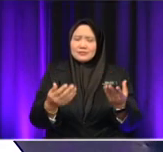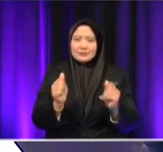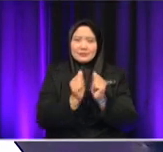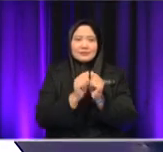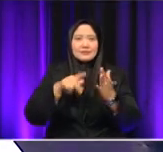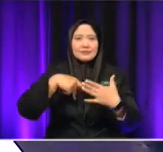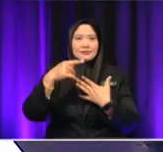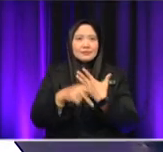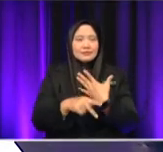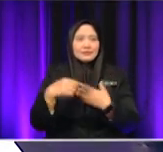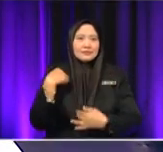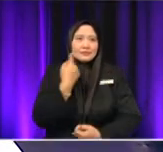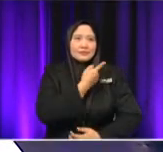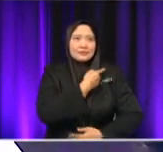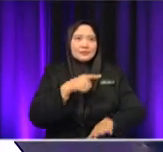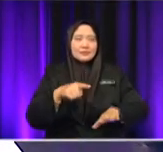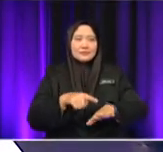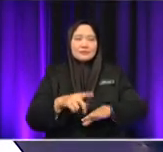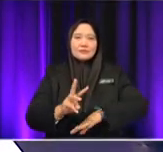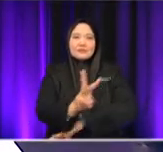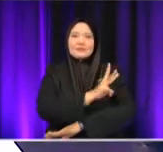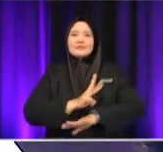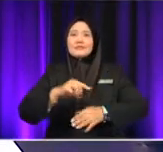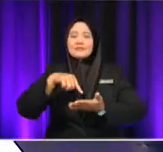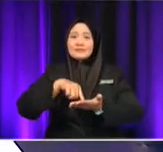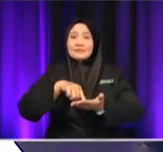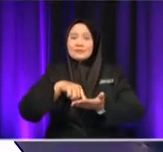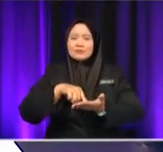di kawasan ini ya